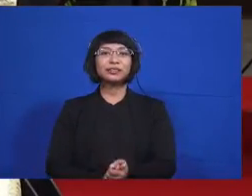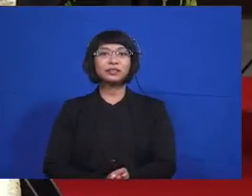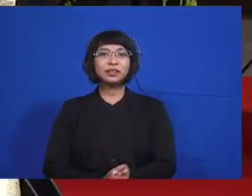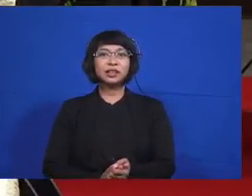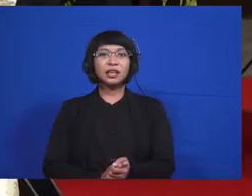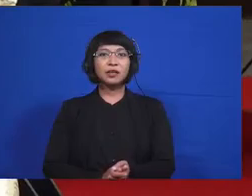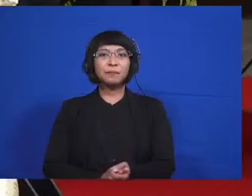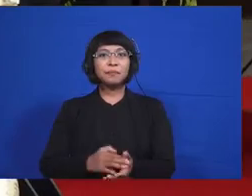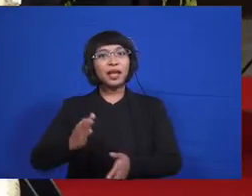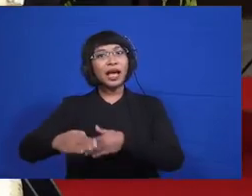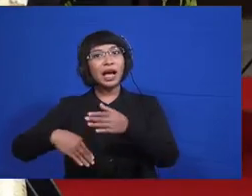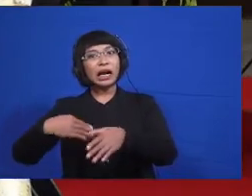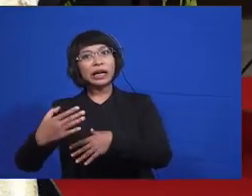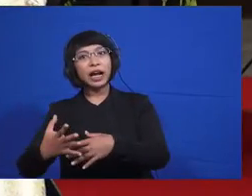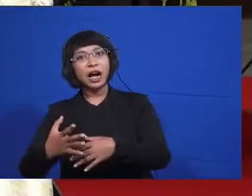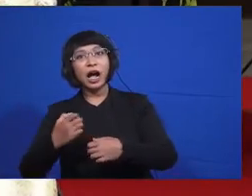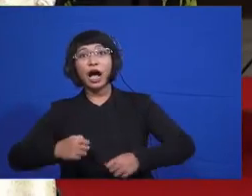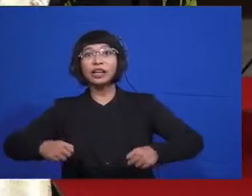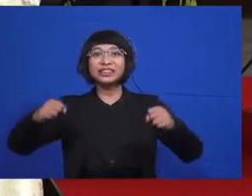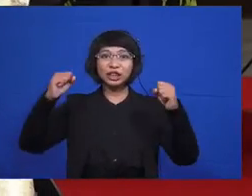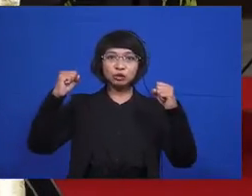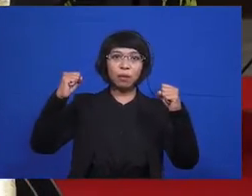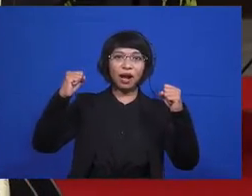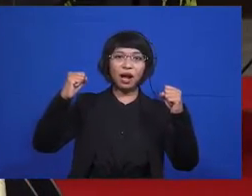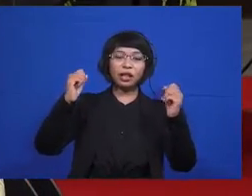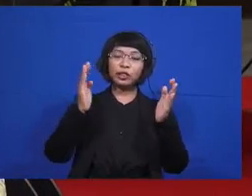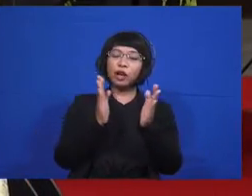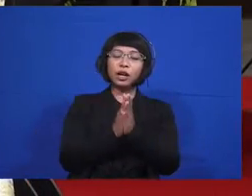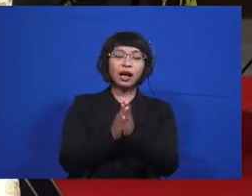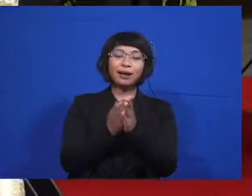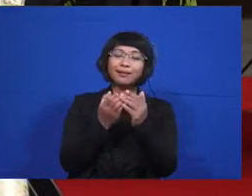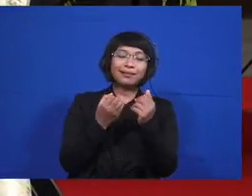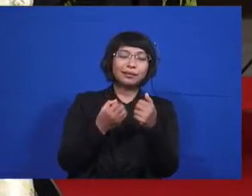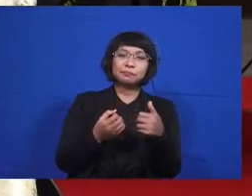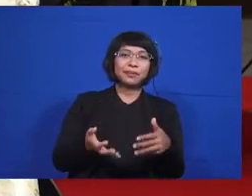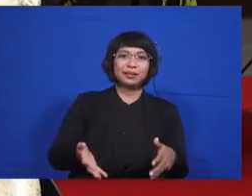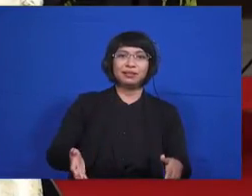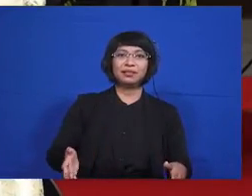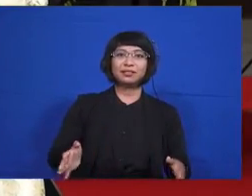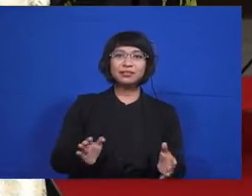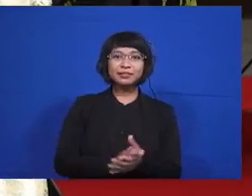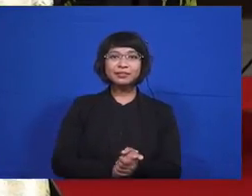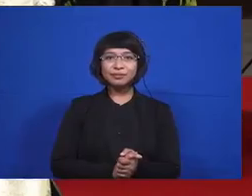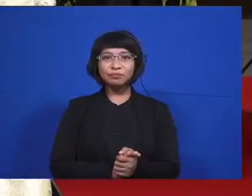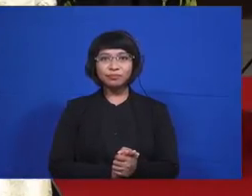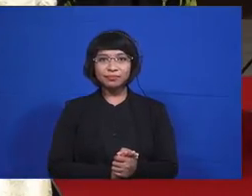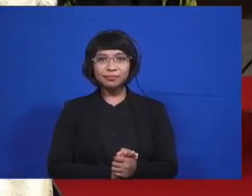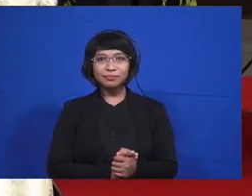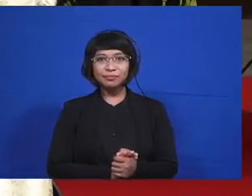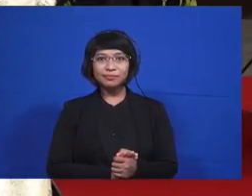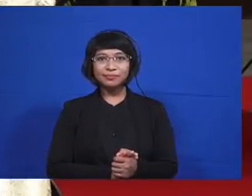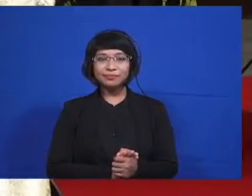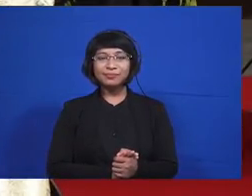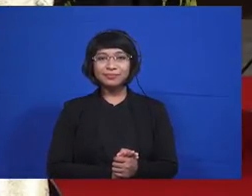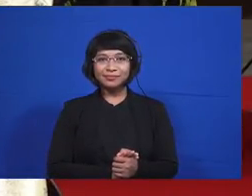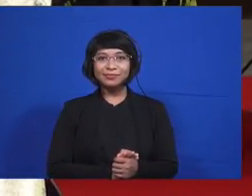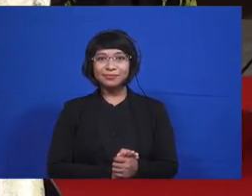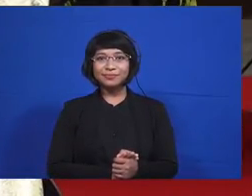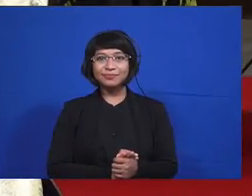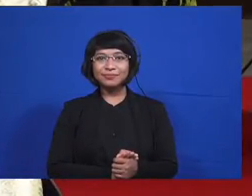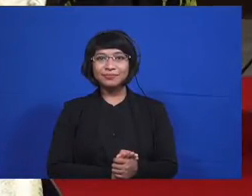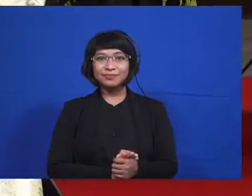kadang-kadang lupa. Aku kira ngerti bahasa Indonesia soal ini. Ya, kadang-kadang penuh semangat, kadang-kadang jatuh